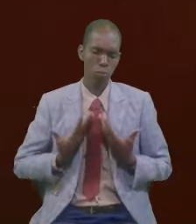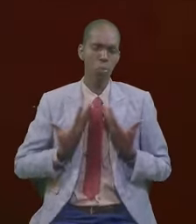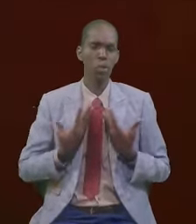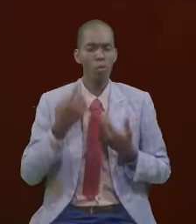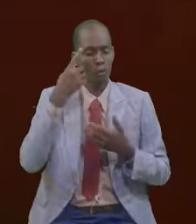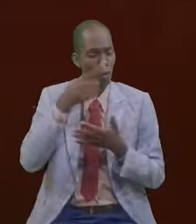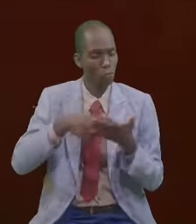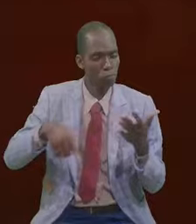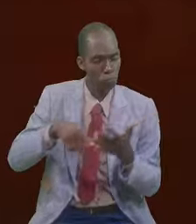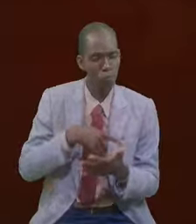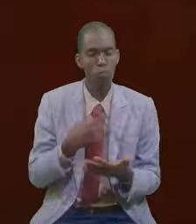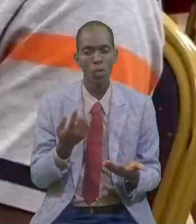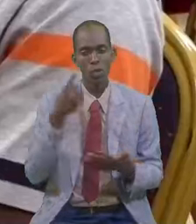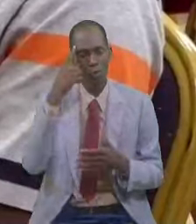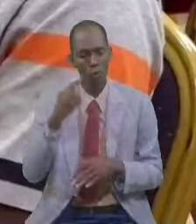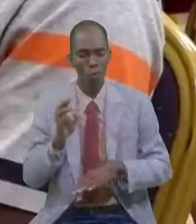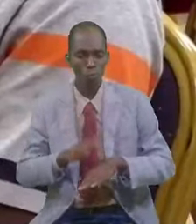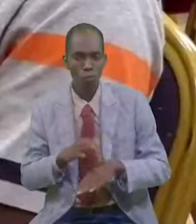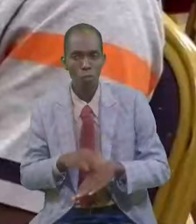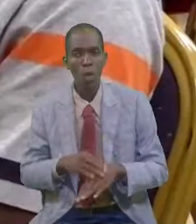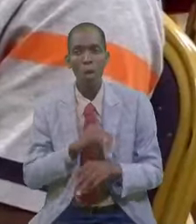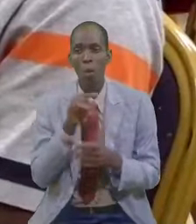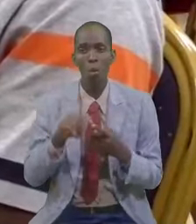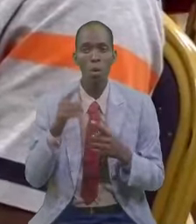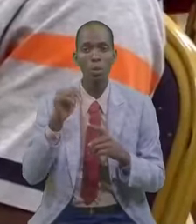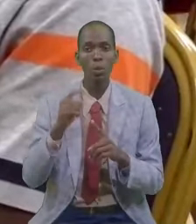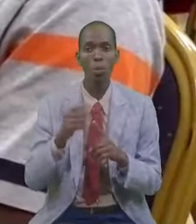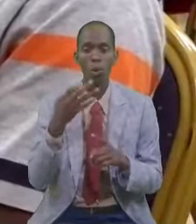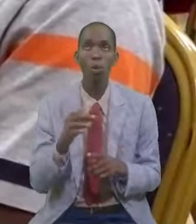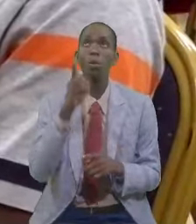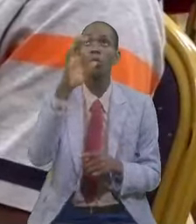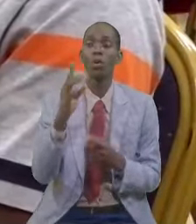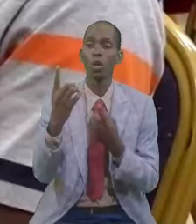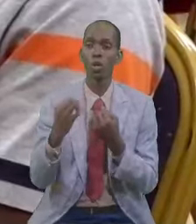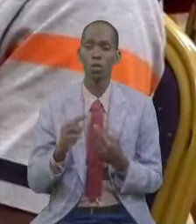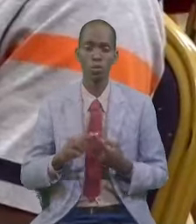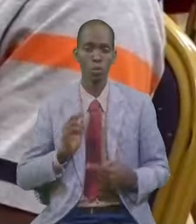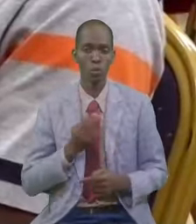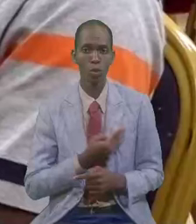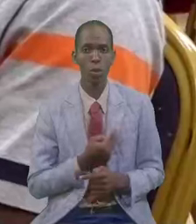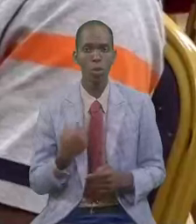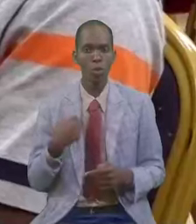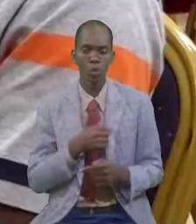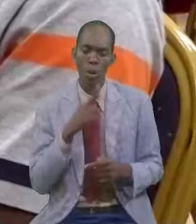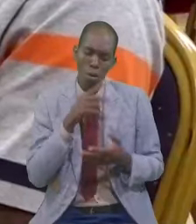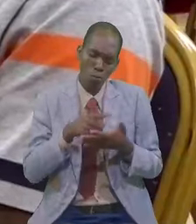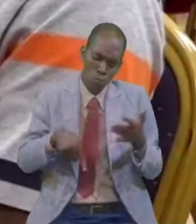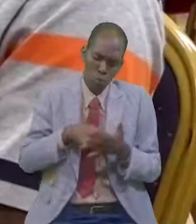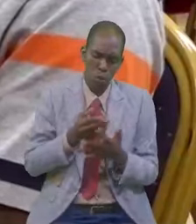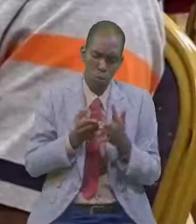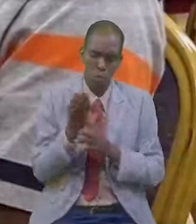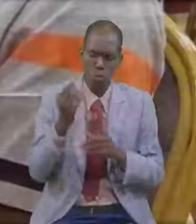correction, pour la censure? Lorsque la parole de Dieu nous vient, alors nous sommes corrigés, nous sommes